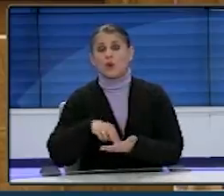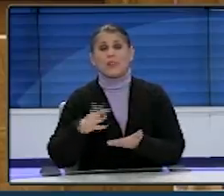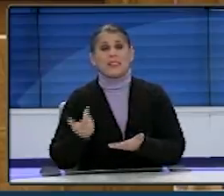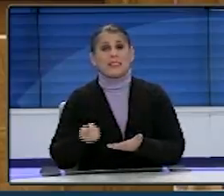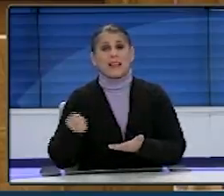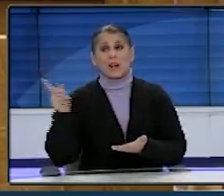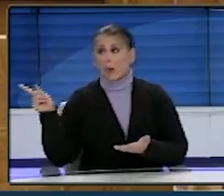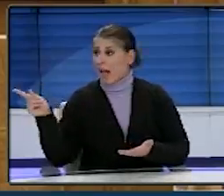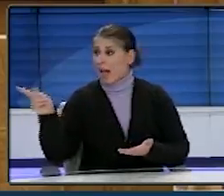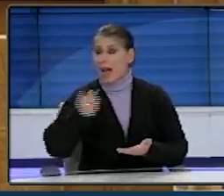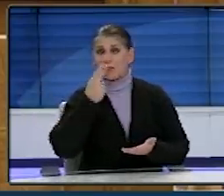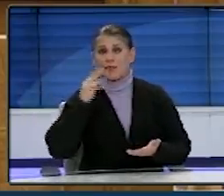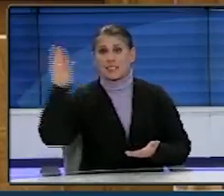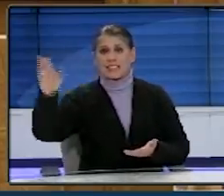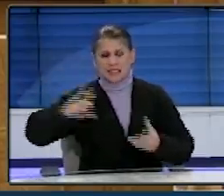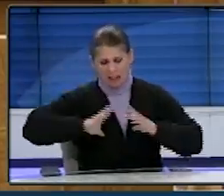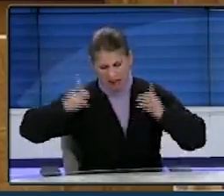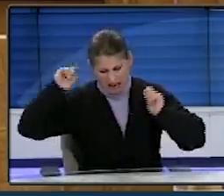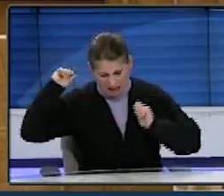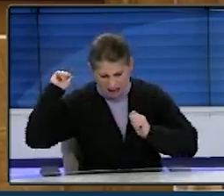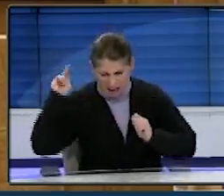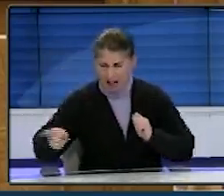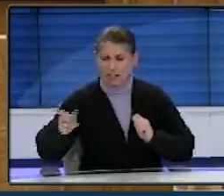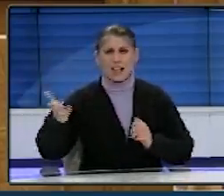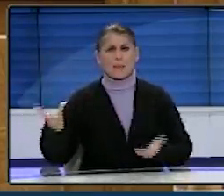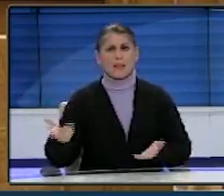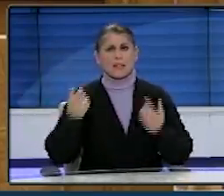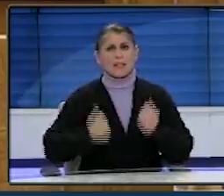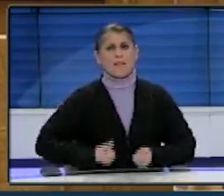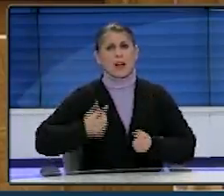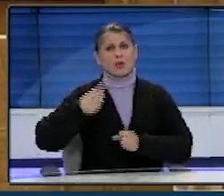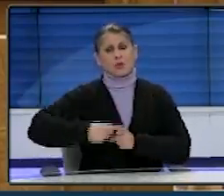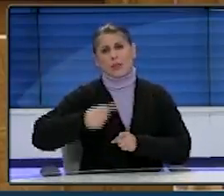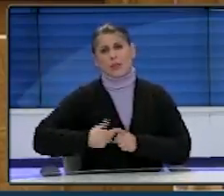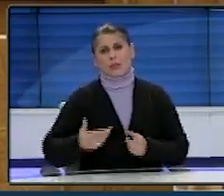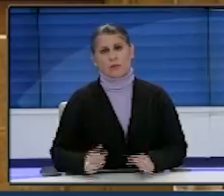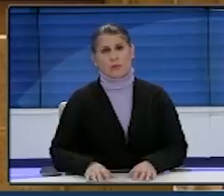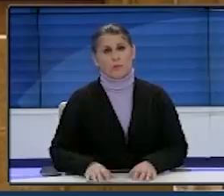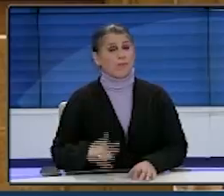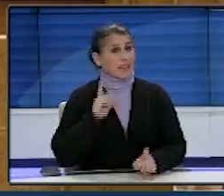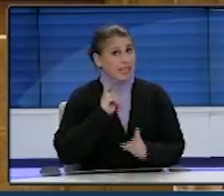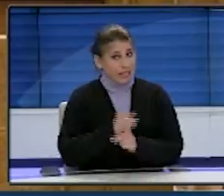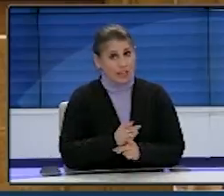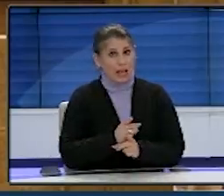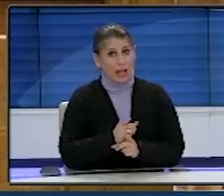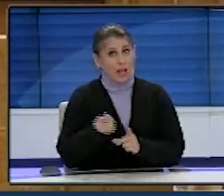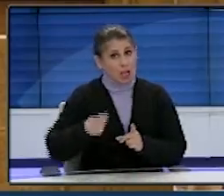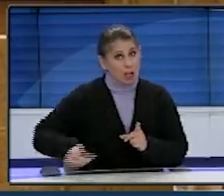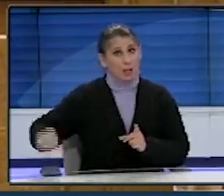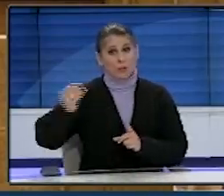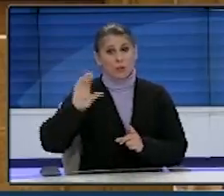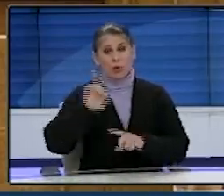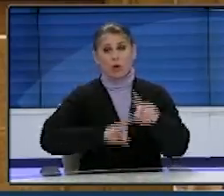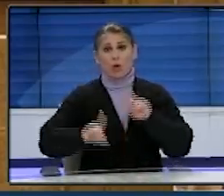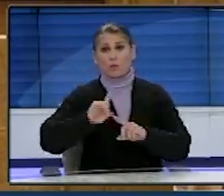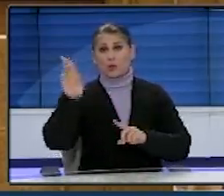τι κάνουν αυτά τα φασιστικά καθάρματα και σε βάρος της ελληνικής ομογένειας. Ιδιαίτερα περισσότερο όσοι